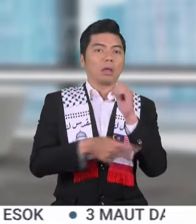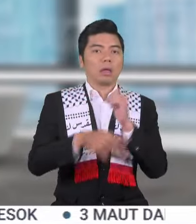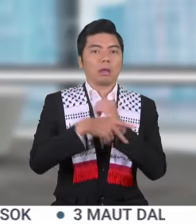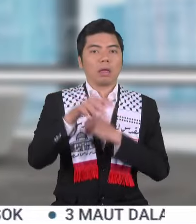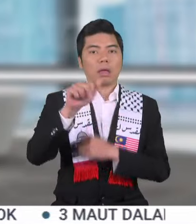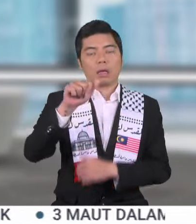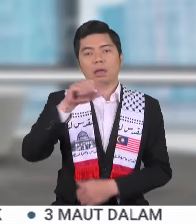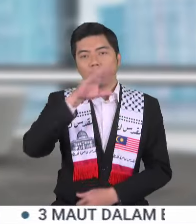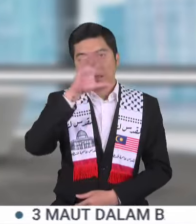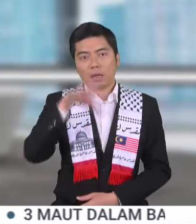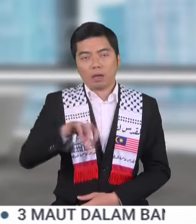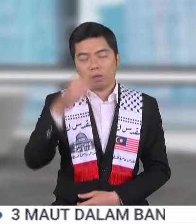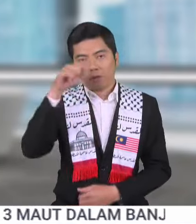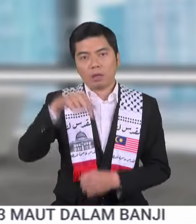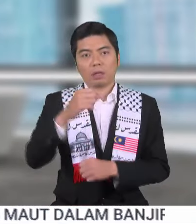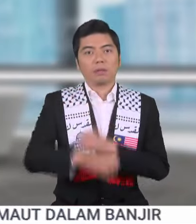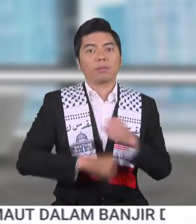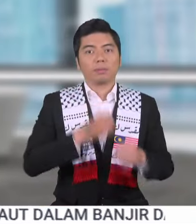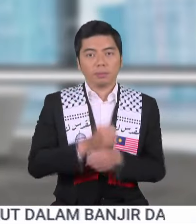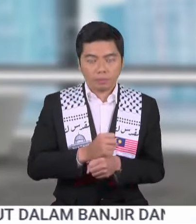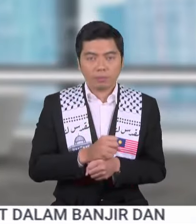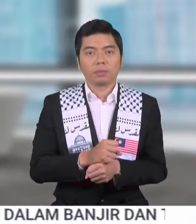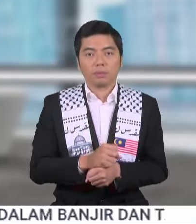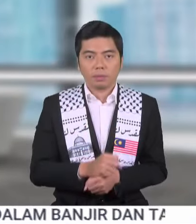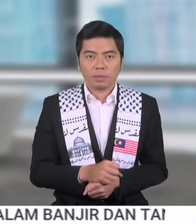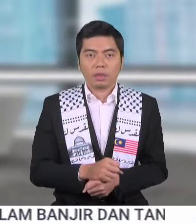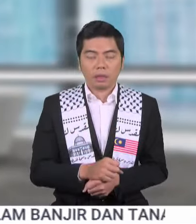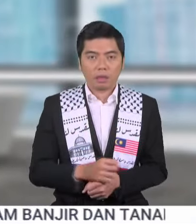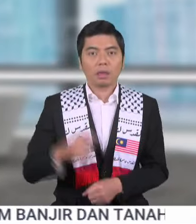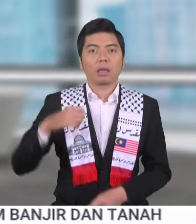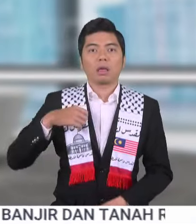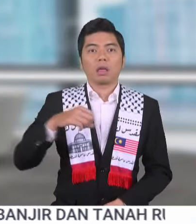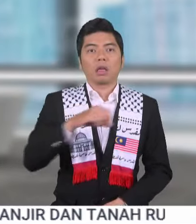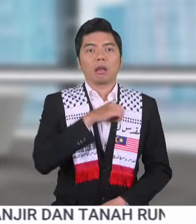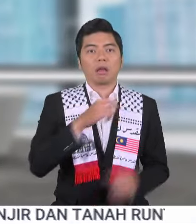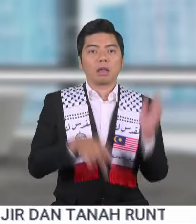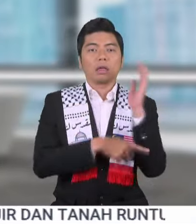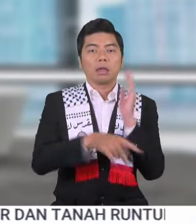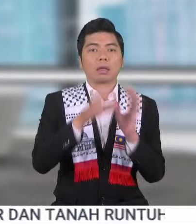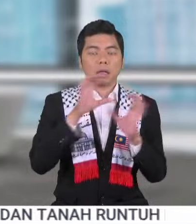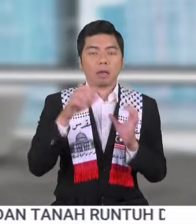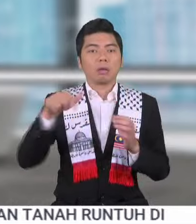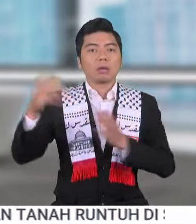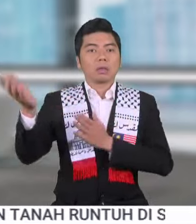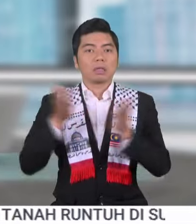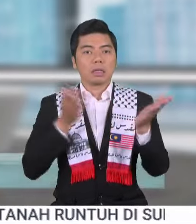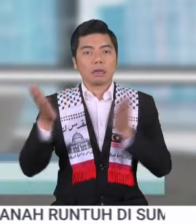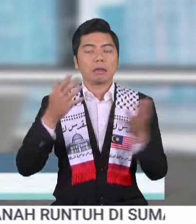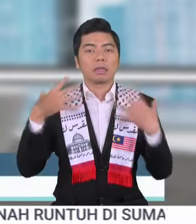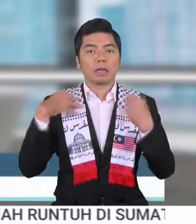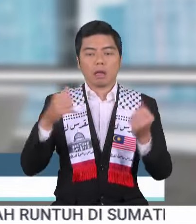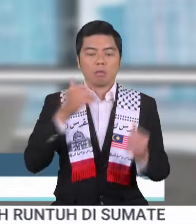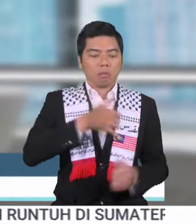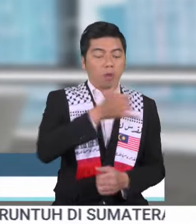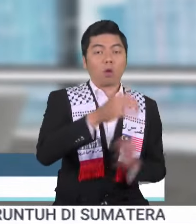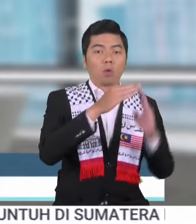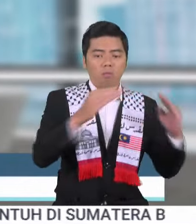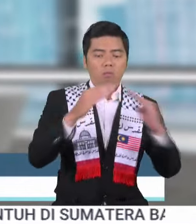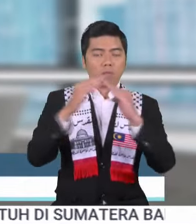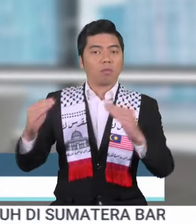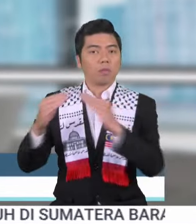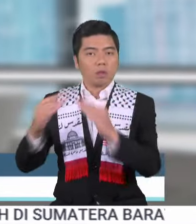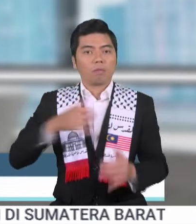alu gajah sepanjang tahun ini ahli parlimennya Adli Zahari berkata perkhidmatan kesihatan dari rumah ke rumah berkenaan